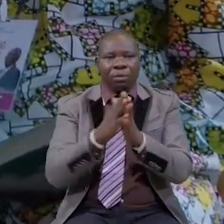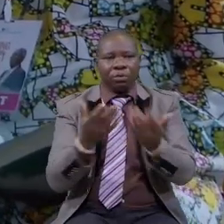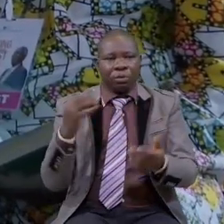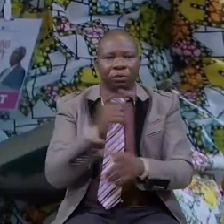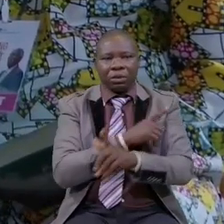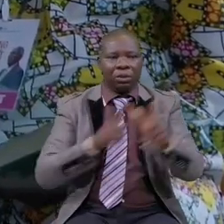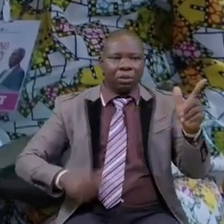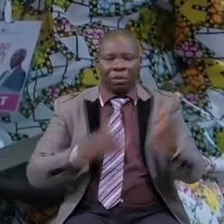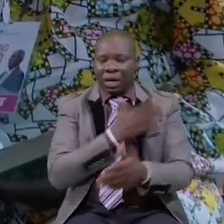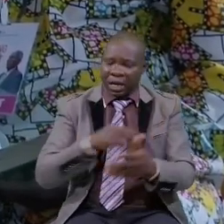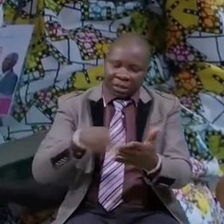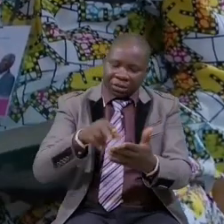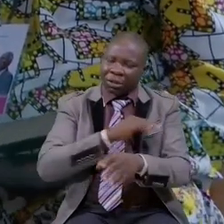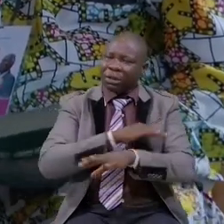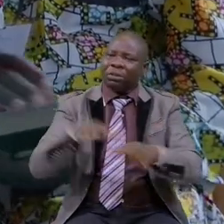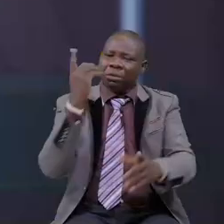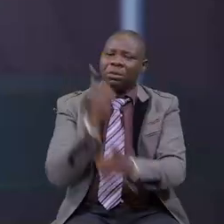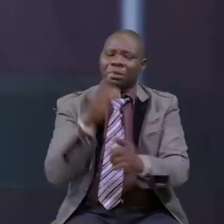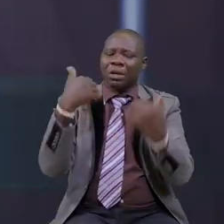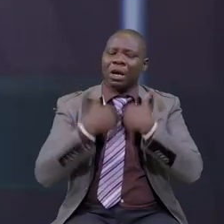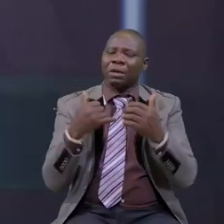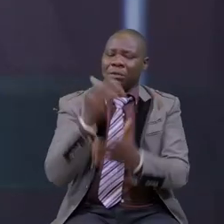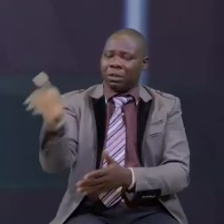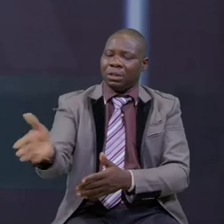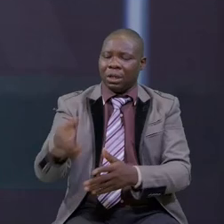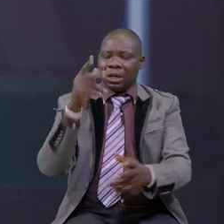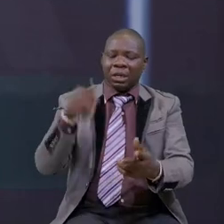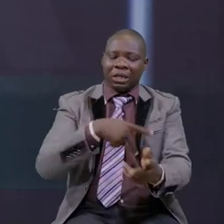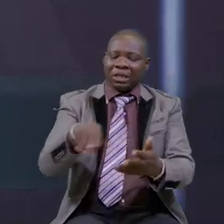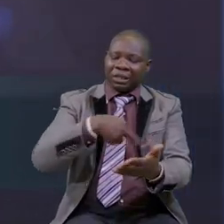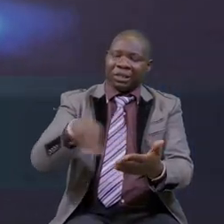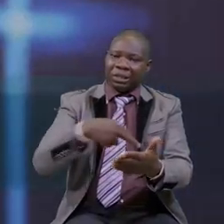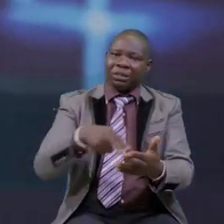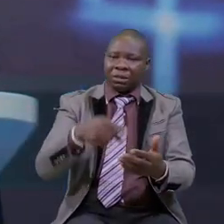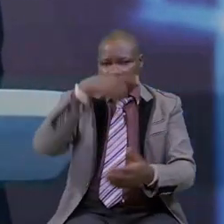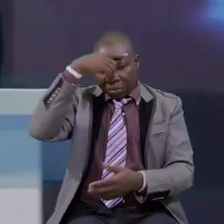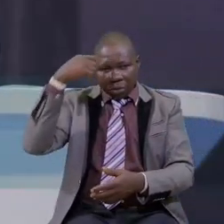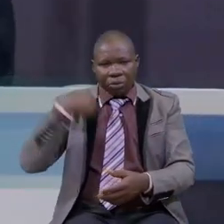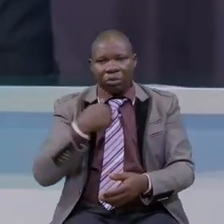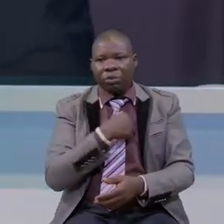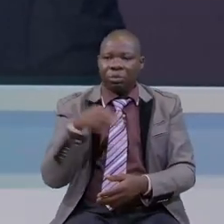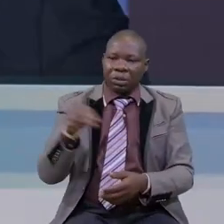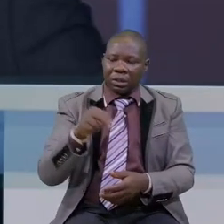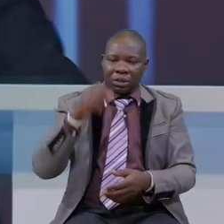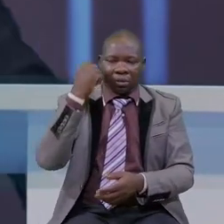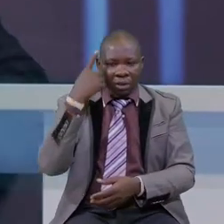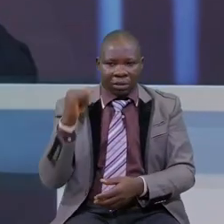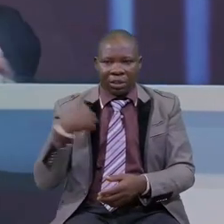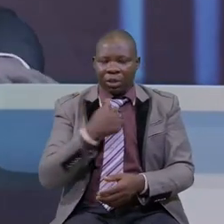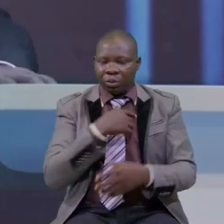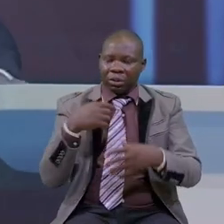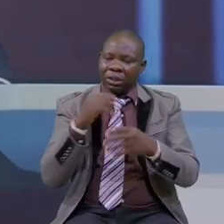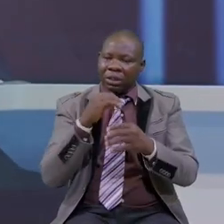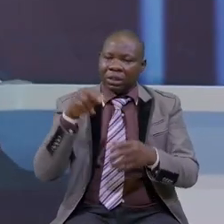lisez, ne l'ayez pas en main, lisez-le, lisez, parce que nous avons besoin d'illumination, nous avons besoin de